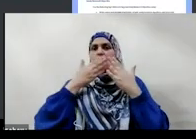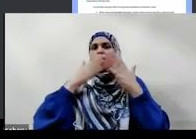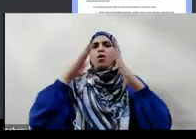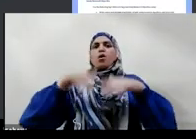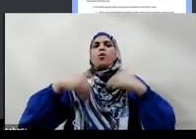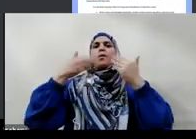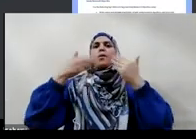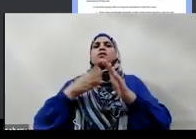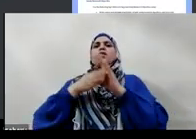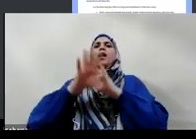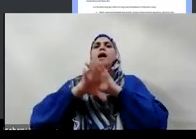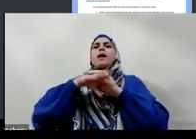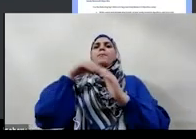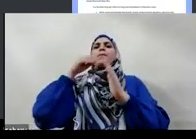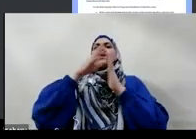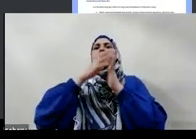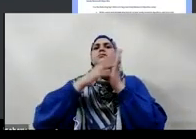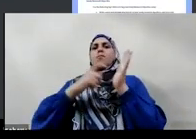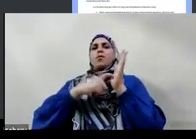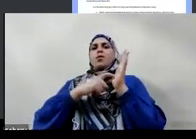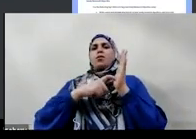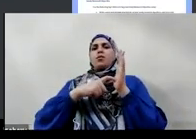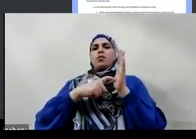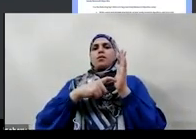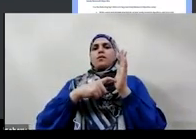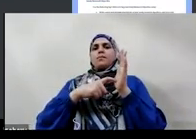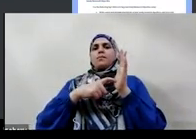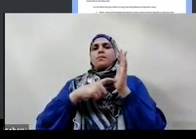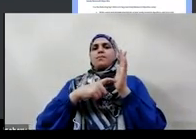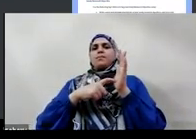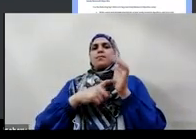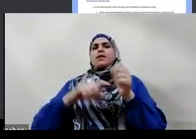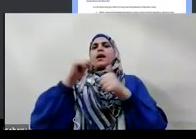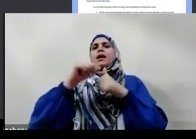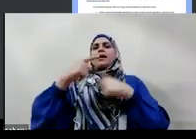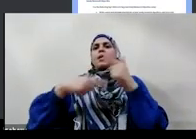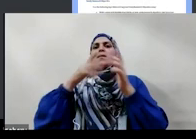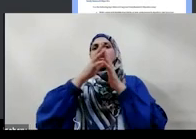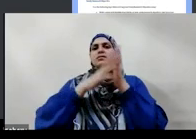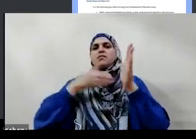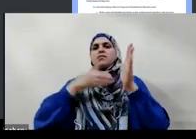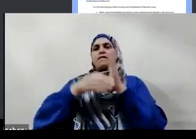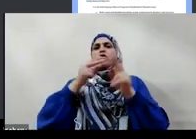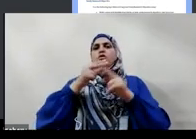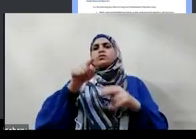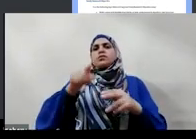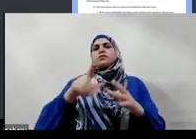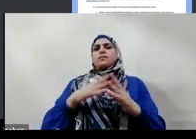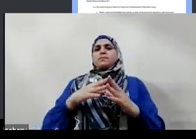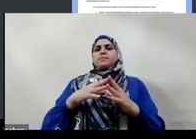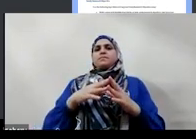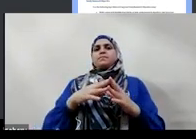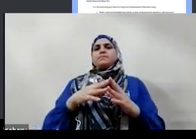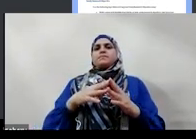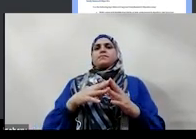الـ Application بتاعي في أستكمل الـ Application بتاعي في هذه الجزئية.